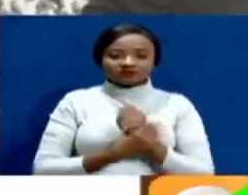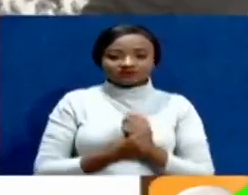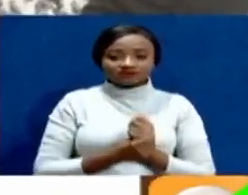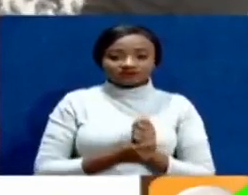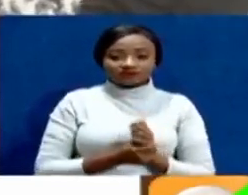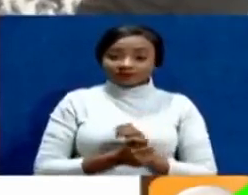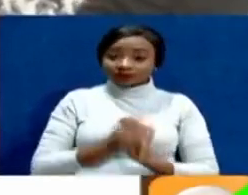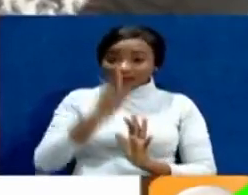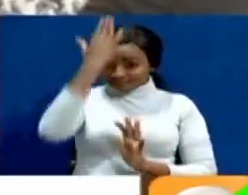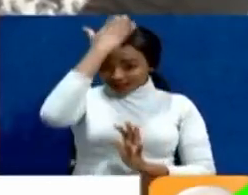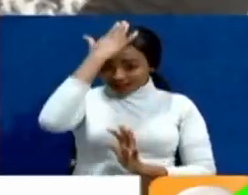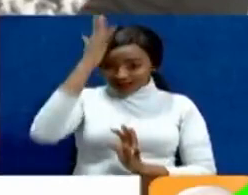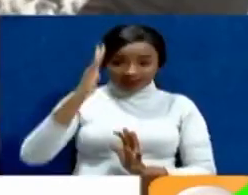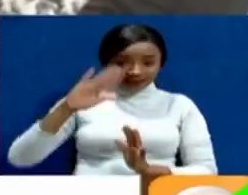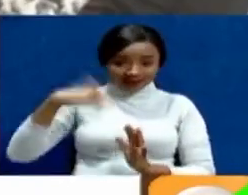yani kesho kutwa.